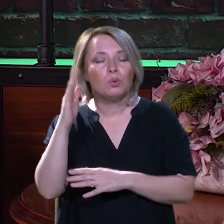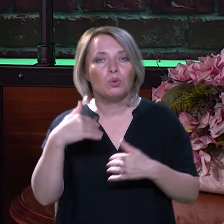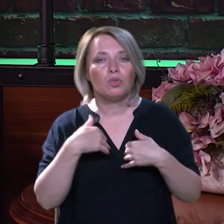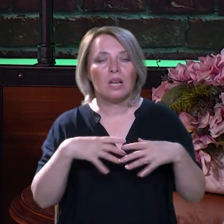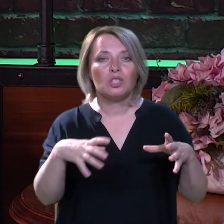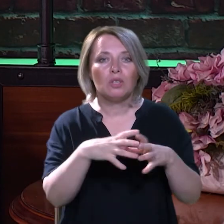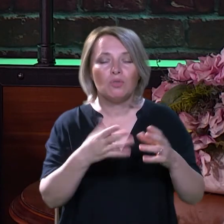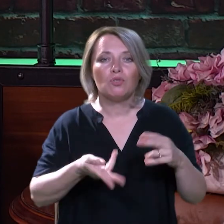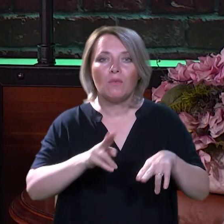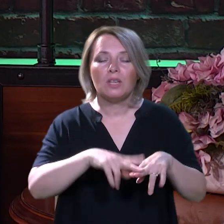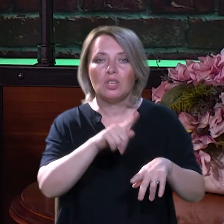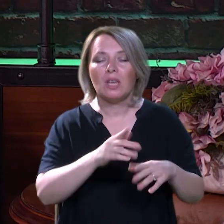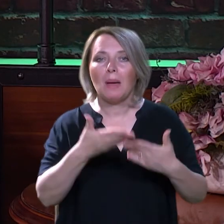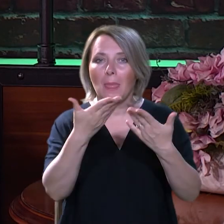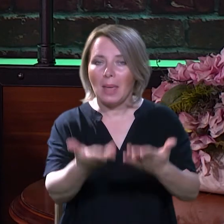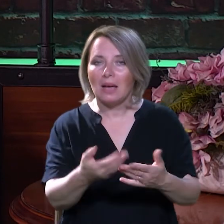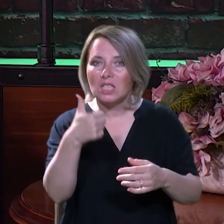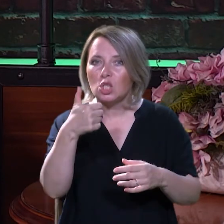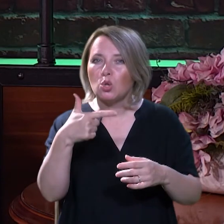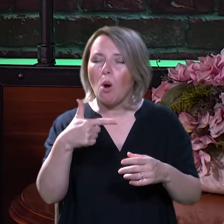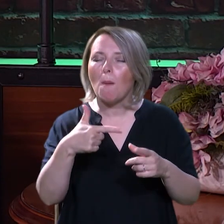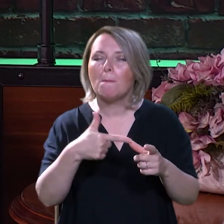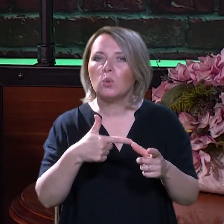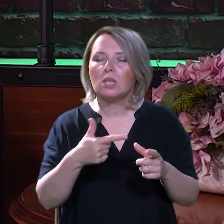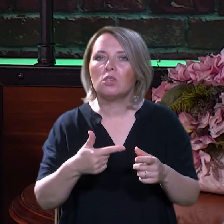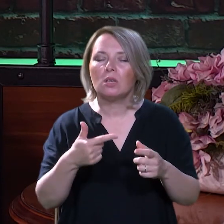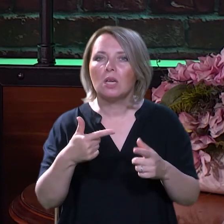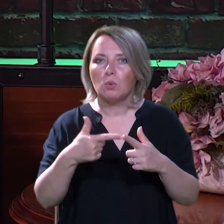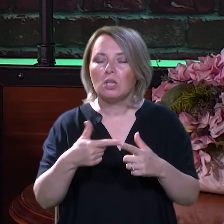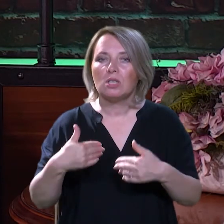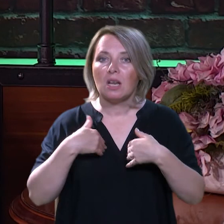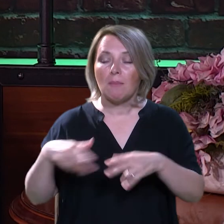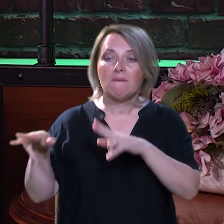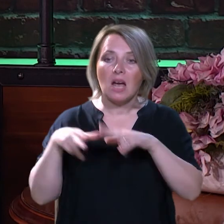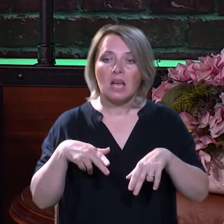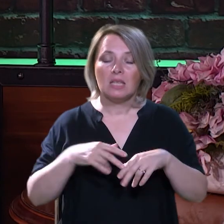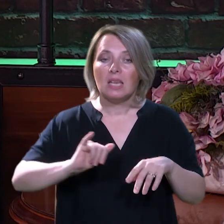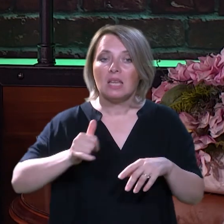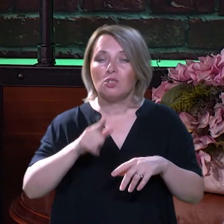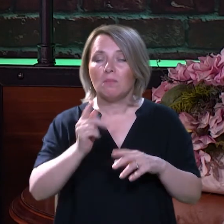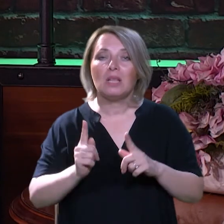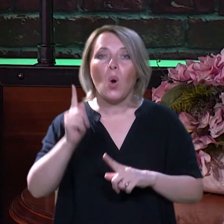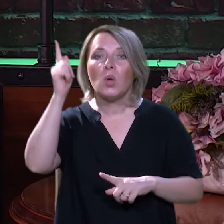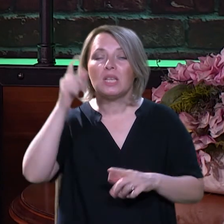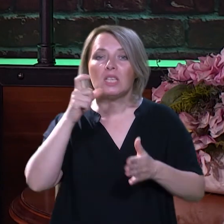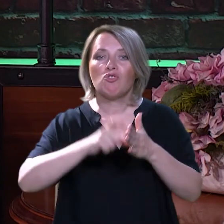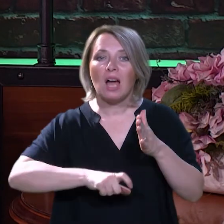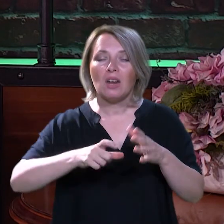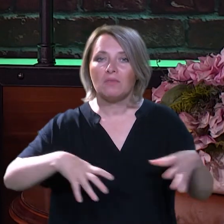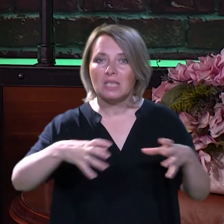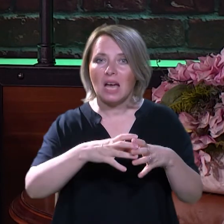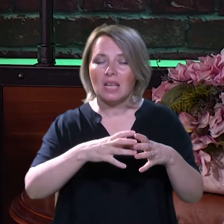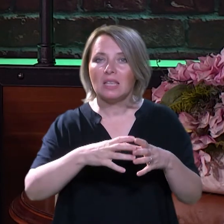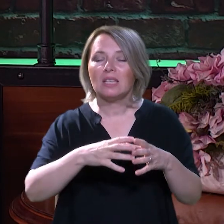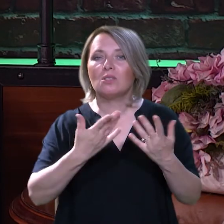i društva i da što više njima damo, da će nam se stostruko isplatiti sutra, jer će oni biti odrasli članovi